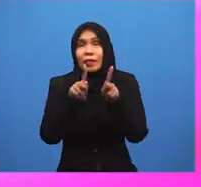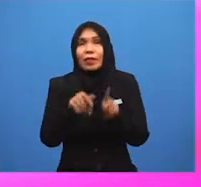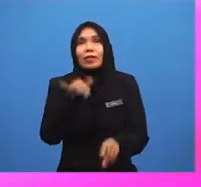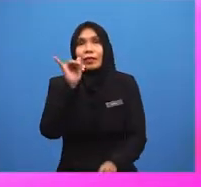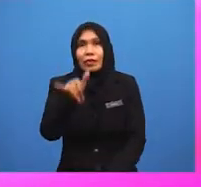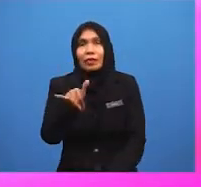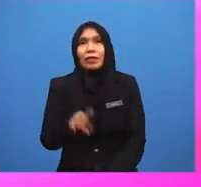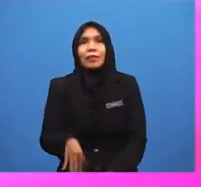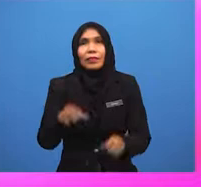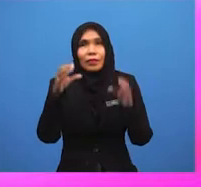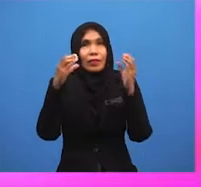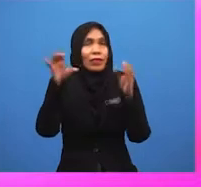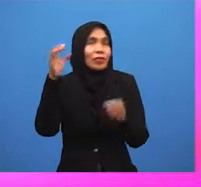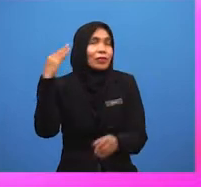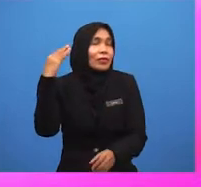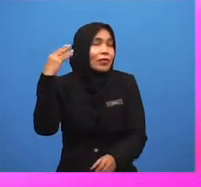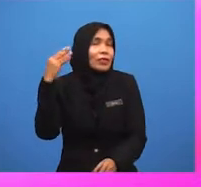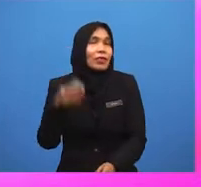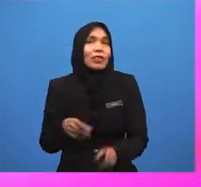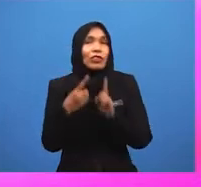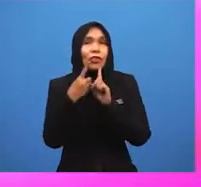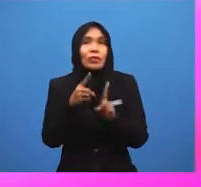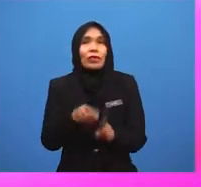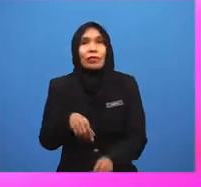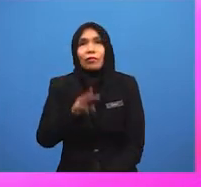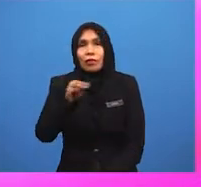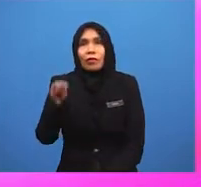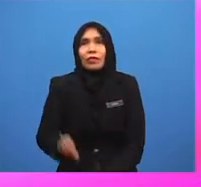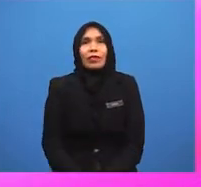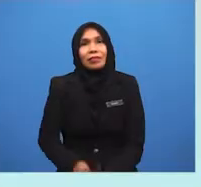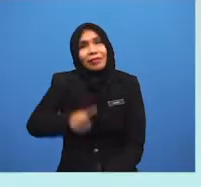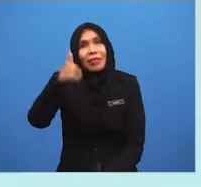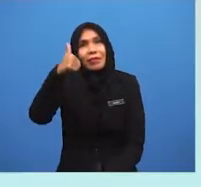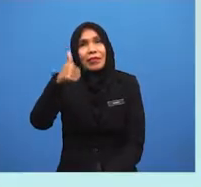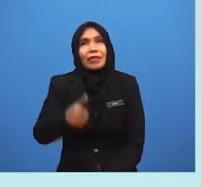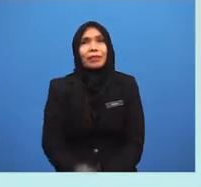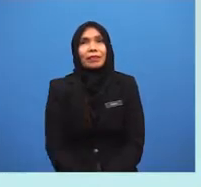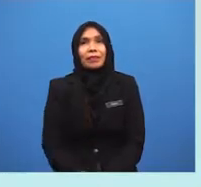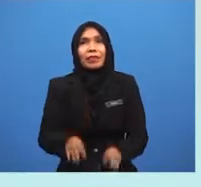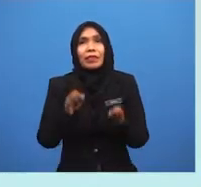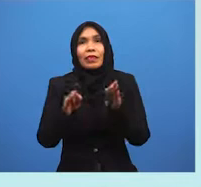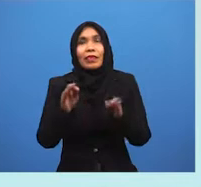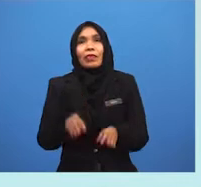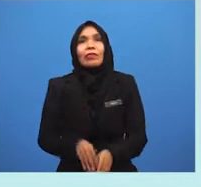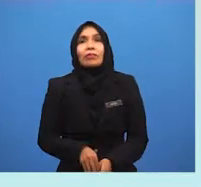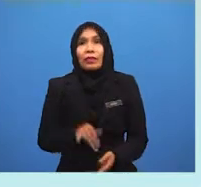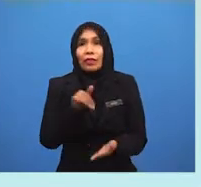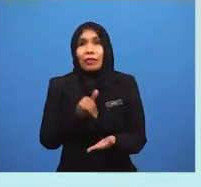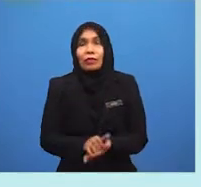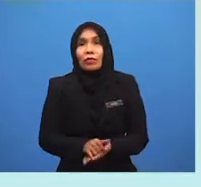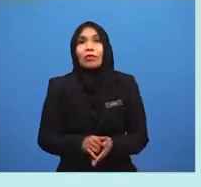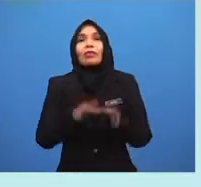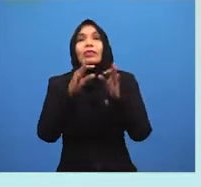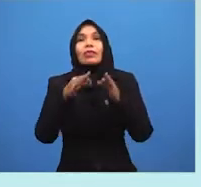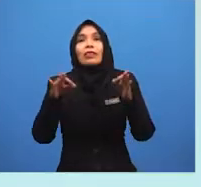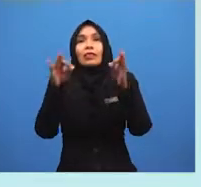Ya, cikgu dengar jawapan murid-murid. Hebat. Kalau begitu, ceritakan perasaan